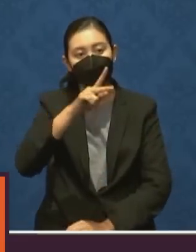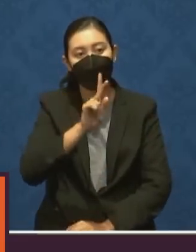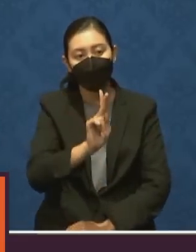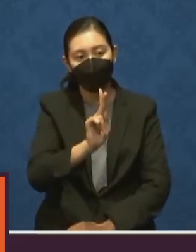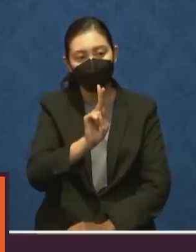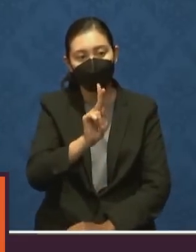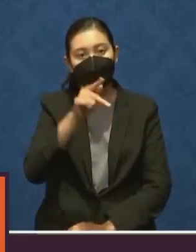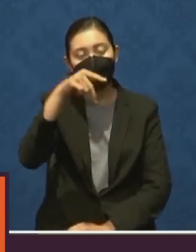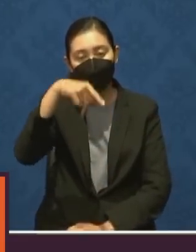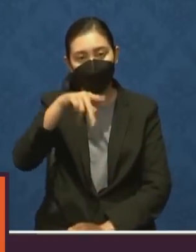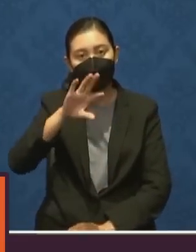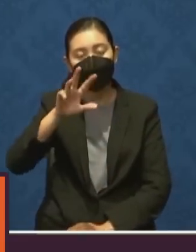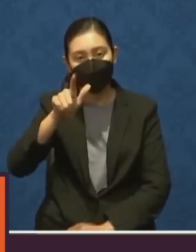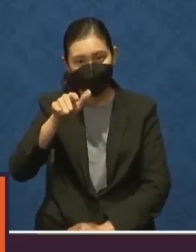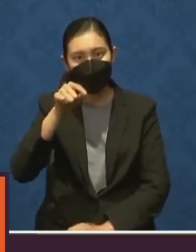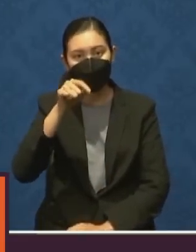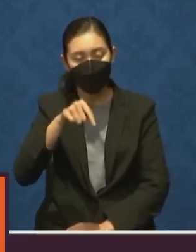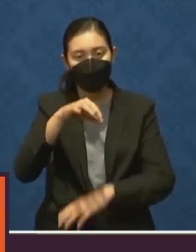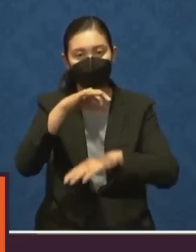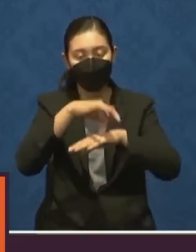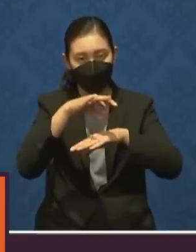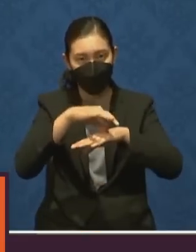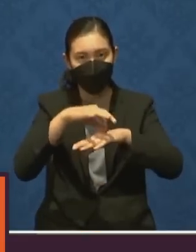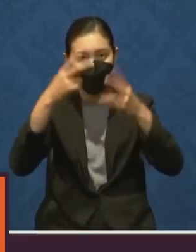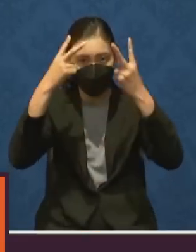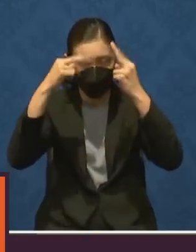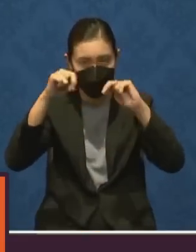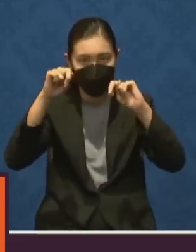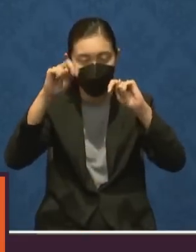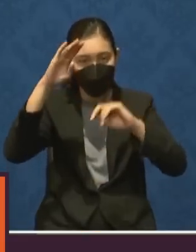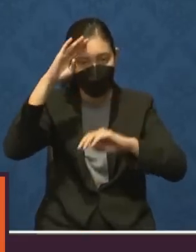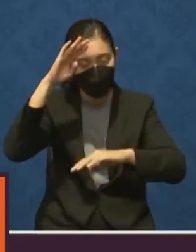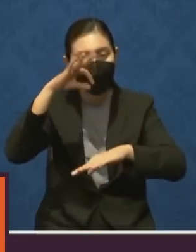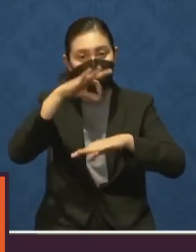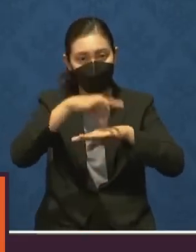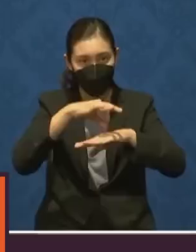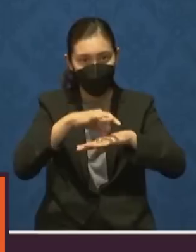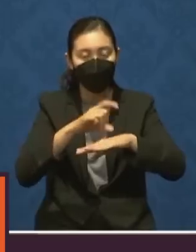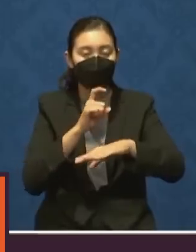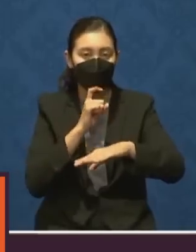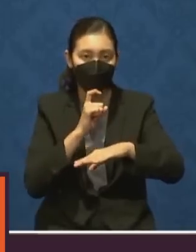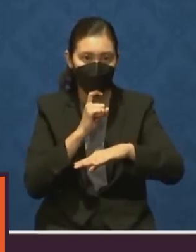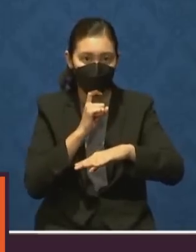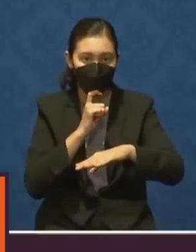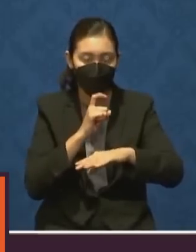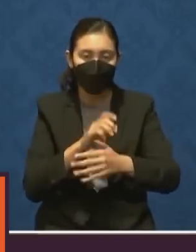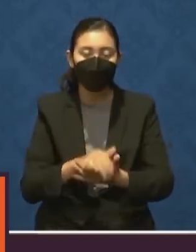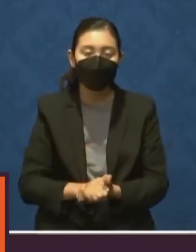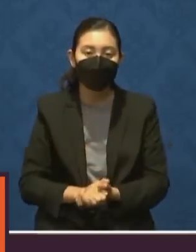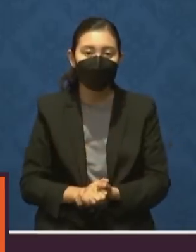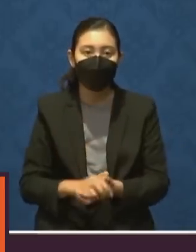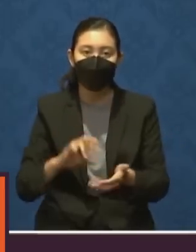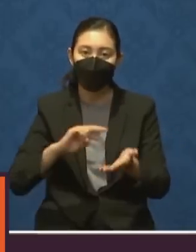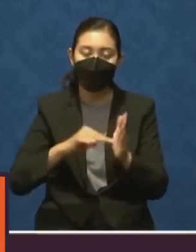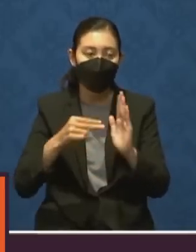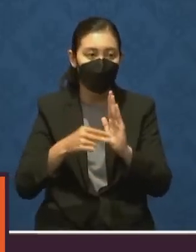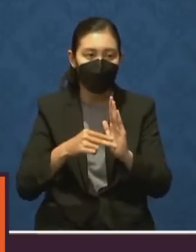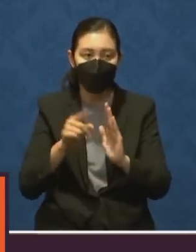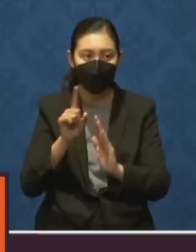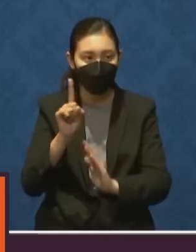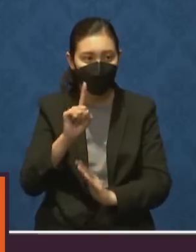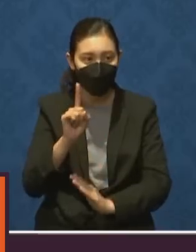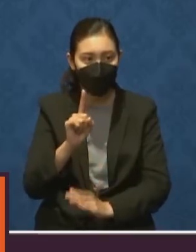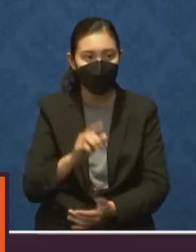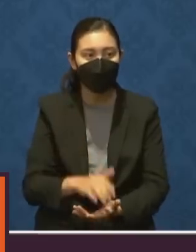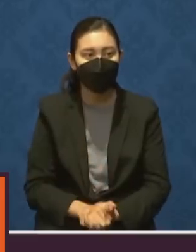บัญญา PPA กับโงไ